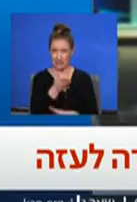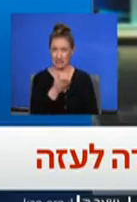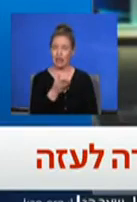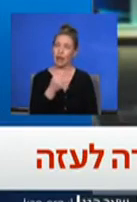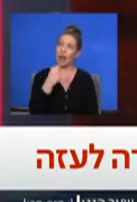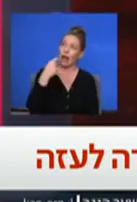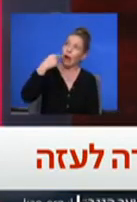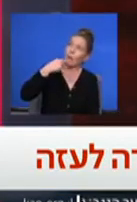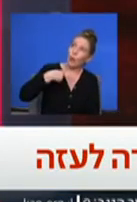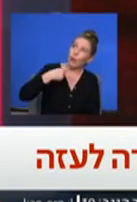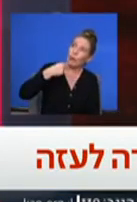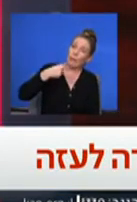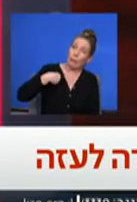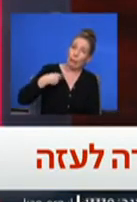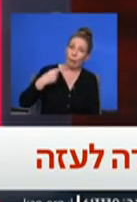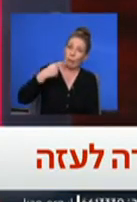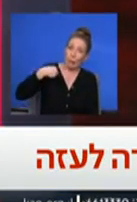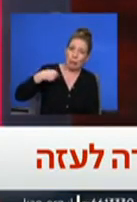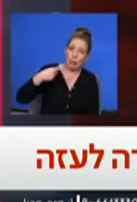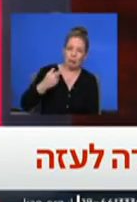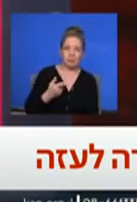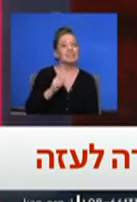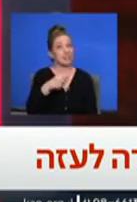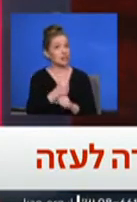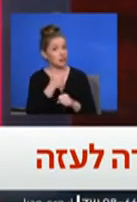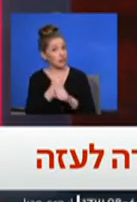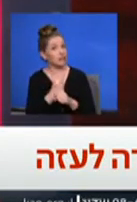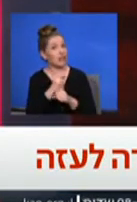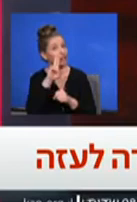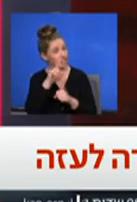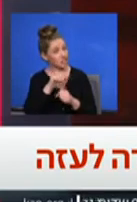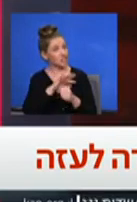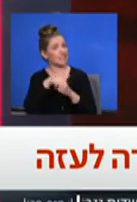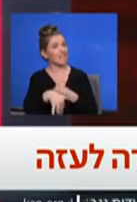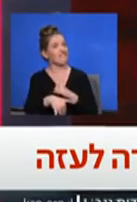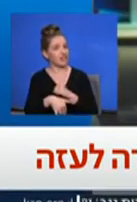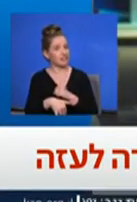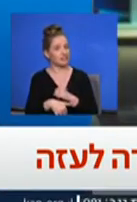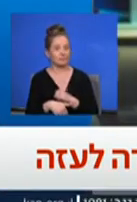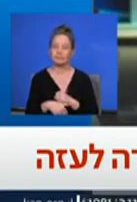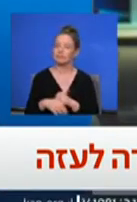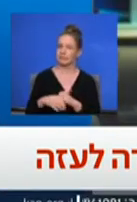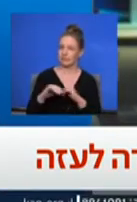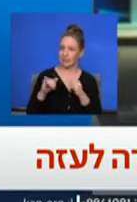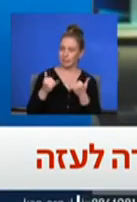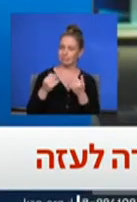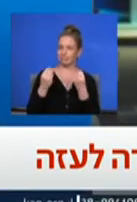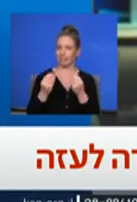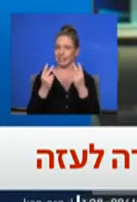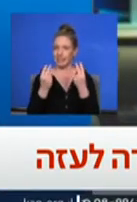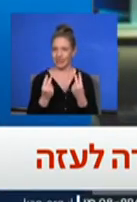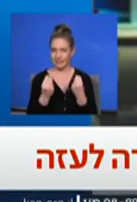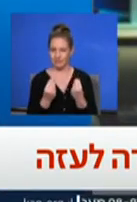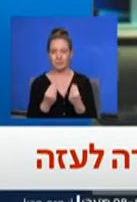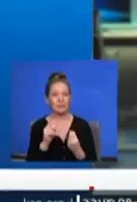צריך לעשות עבודה על זה, יש לזה אפקט. בהחלט. אפילו יש לזה אפקט, בהחלט. למי מאיתנו ששכחו שחמאס פועל